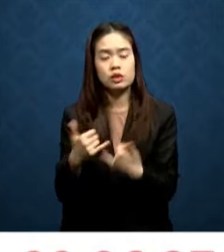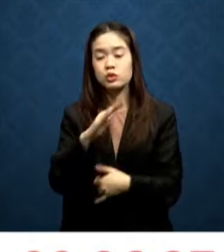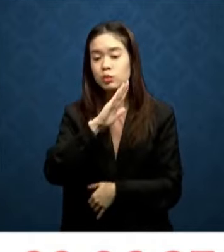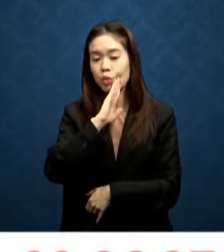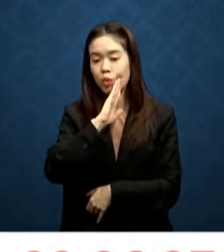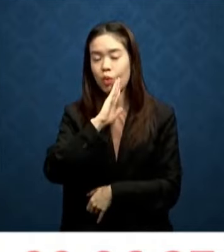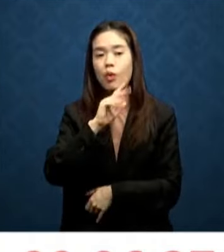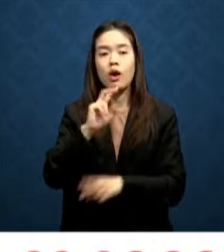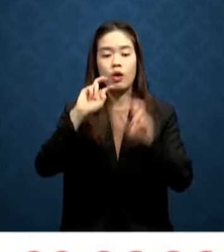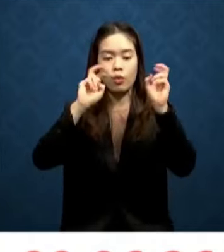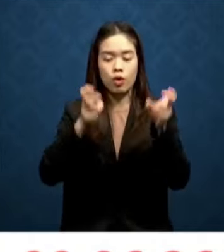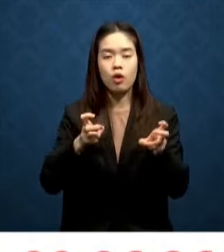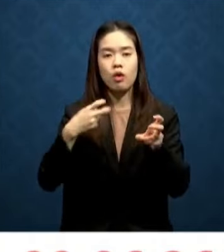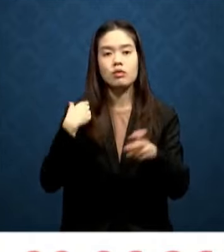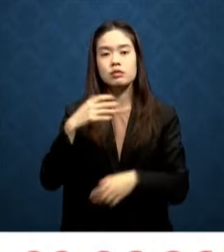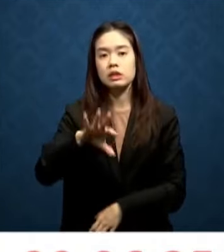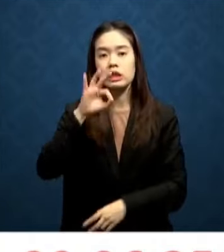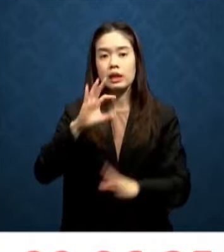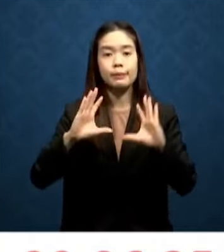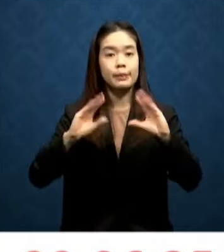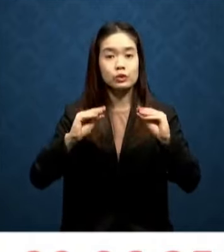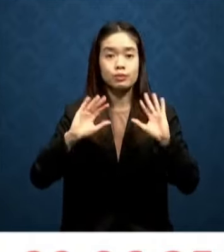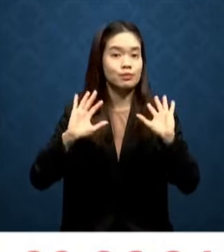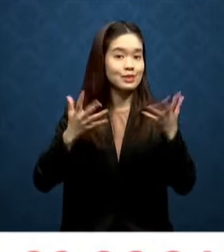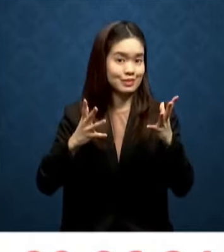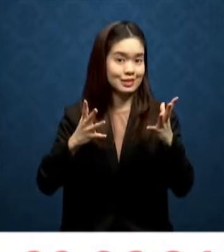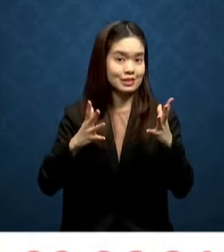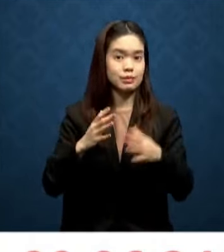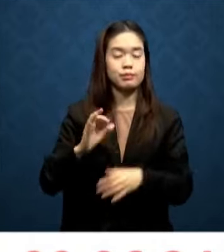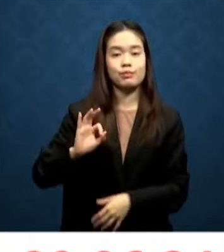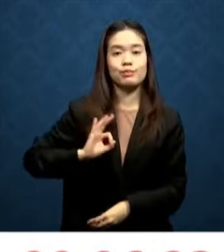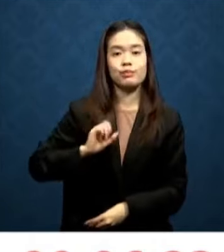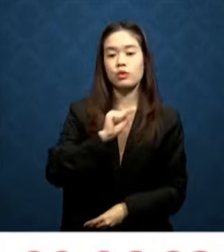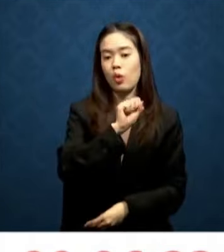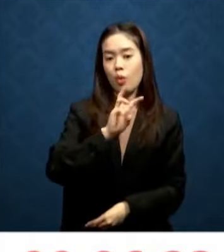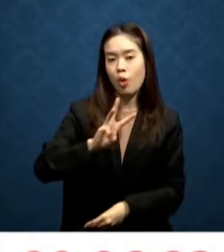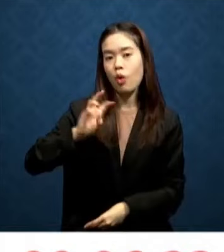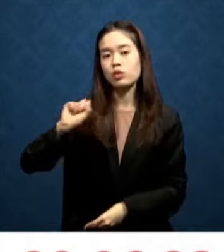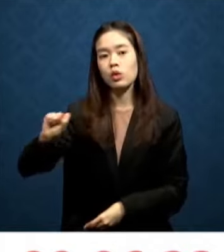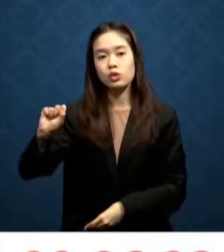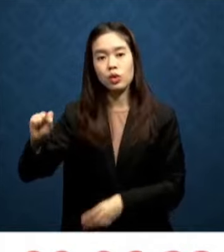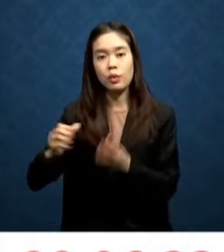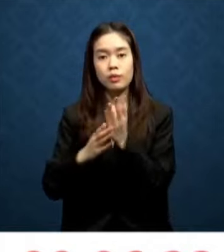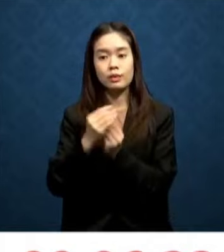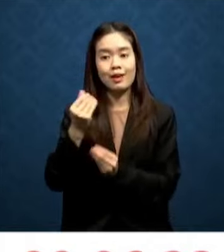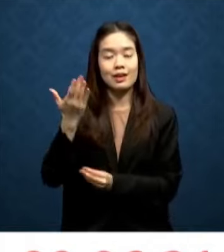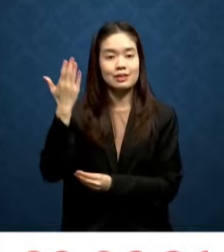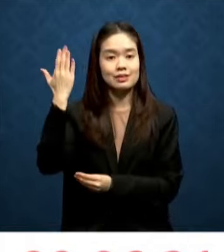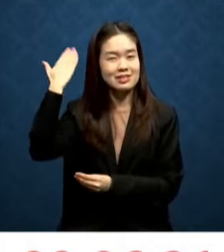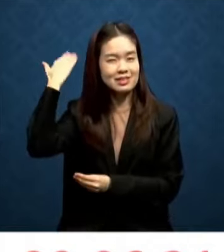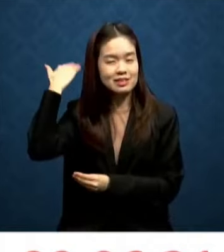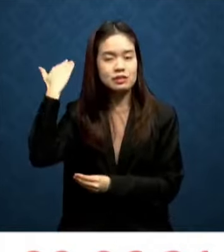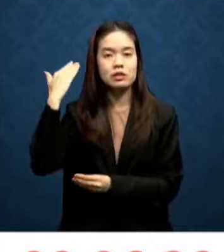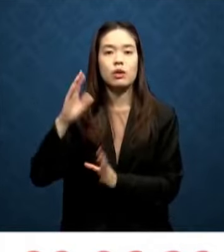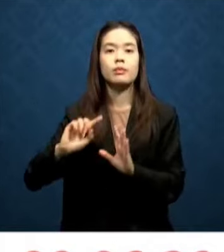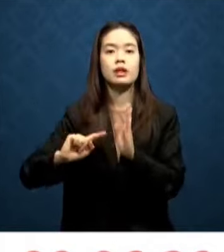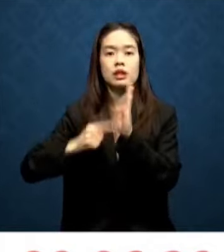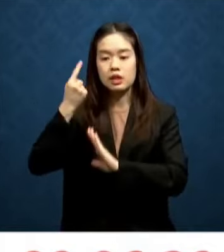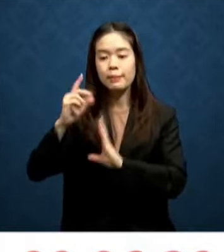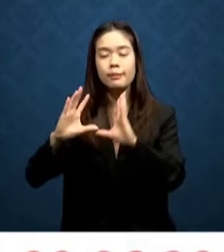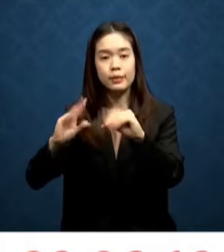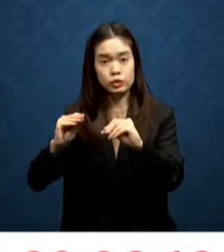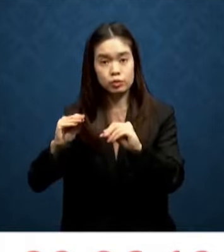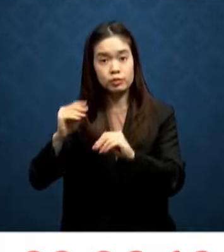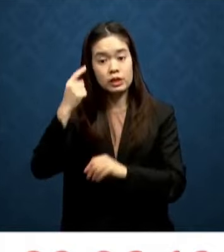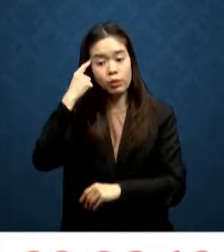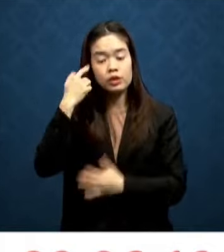มาพูดเลยทั้งที่สมาชิกสภาผู้แทนเนี่ยเขาหยิบมาพูดกันแล้วตั้งแต่อาทิตย์แรกนะครับท่านคิดว่าทางประชา